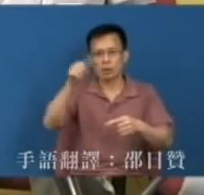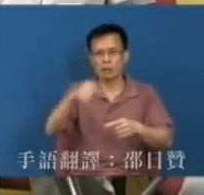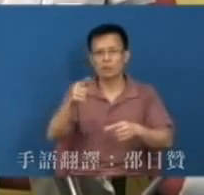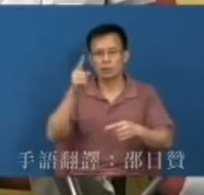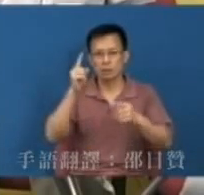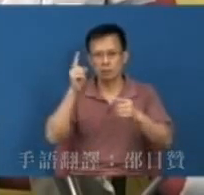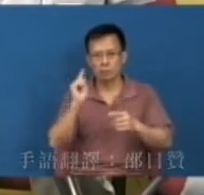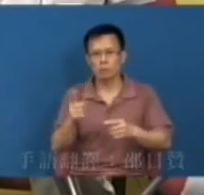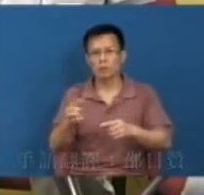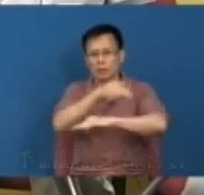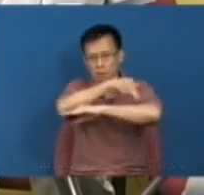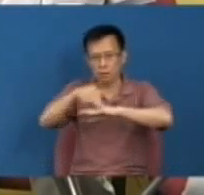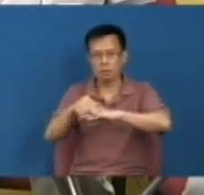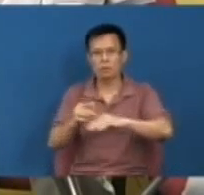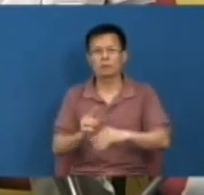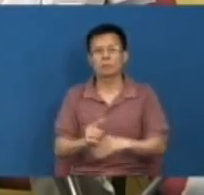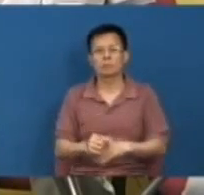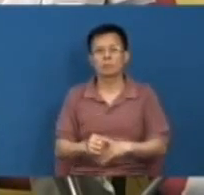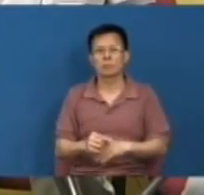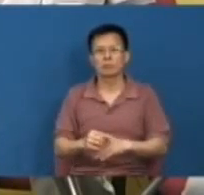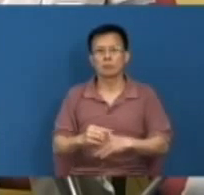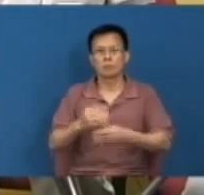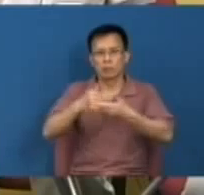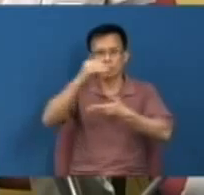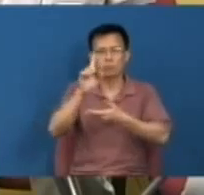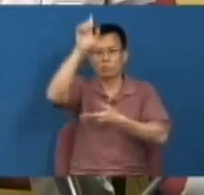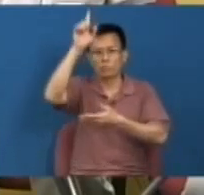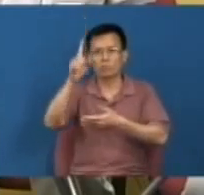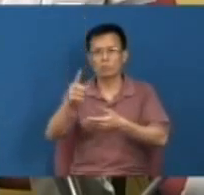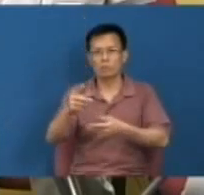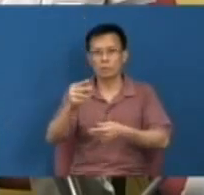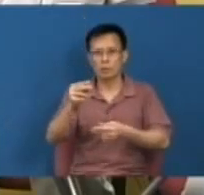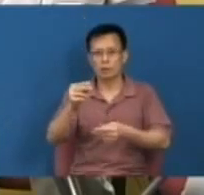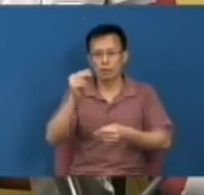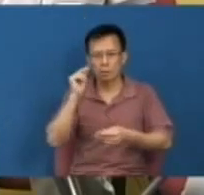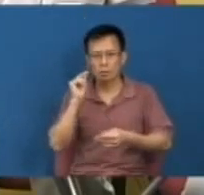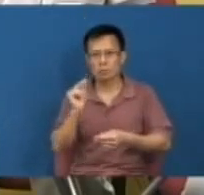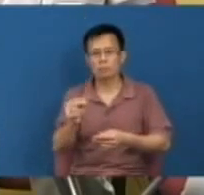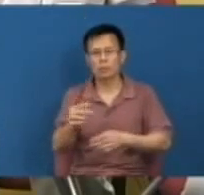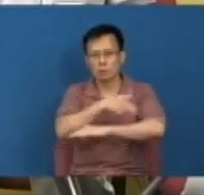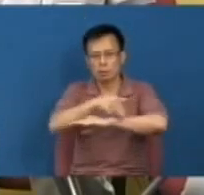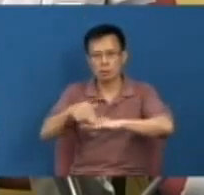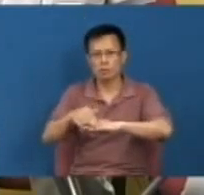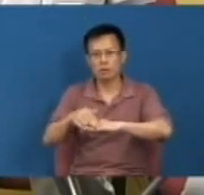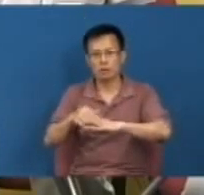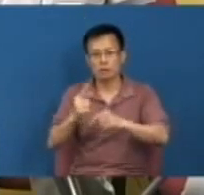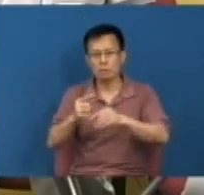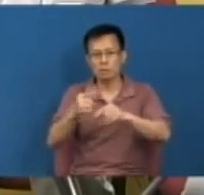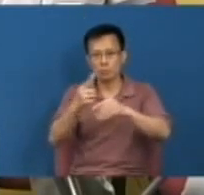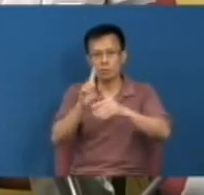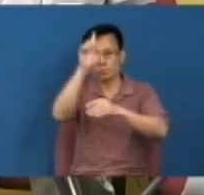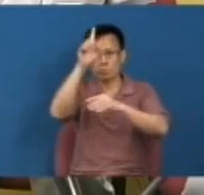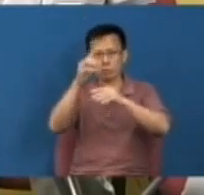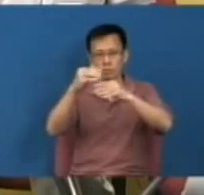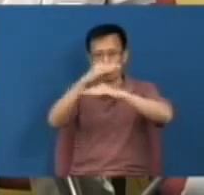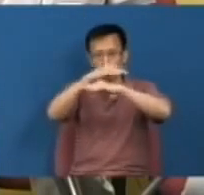是， 咁我樓上咧就有700多呎嘅， 呢、個國者唔係僭建啊嘛。 即係咁樣講